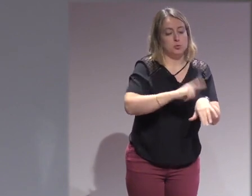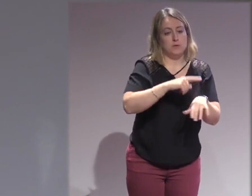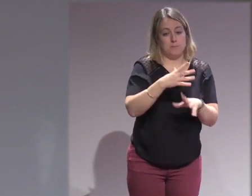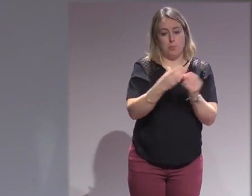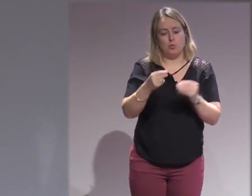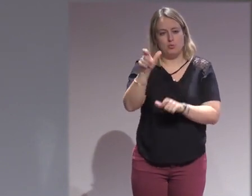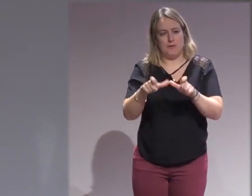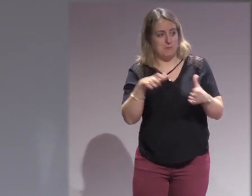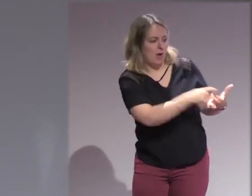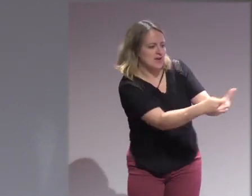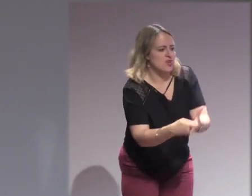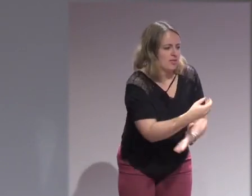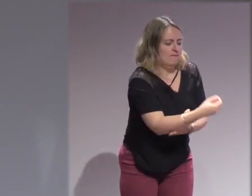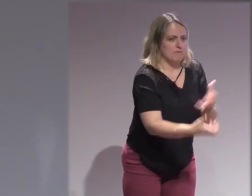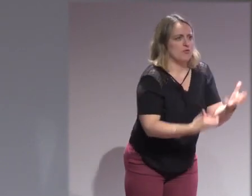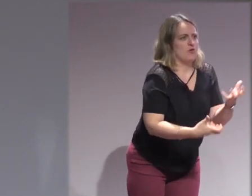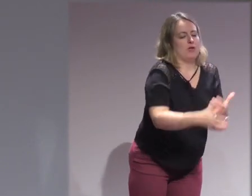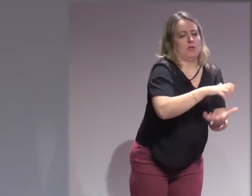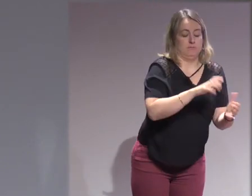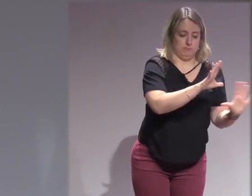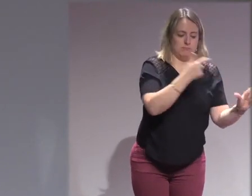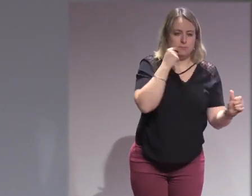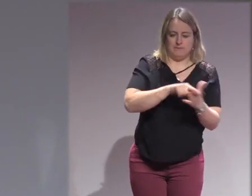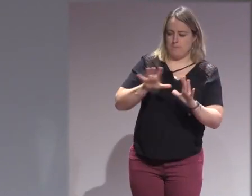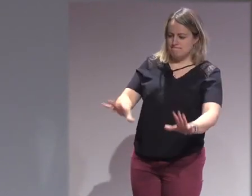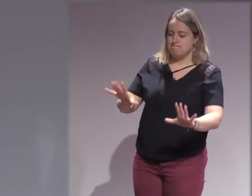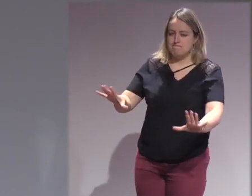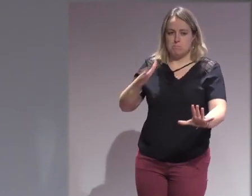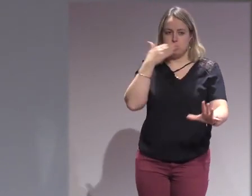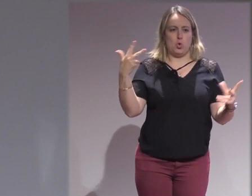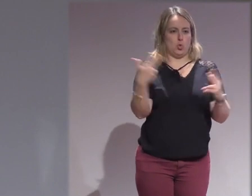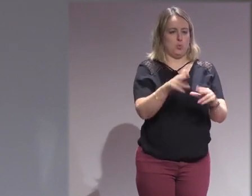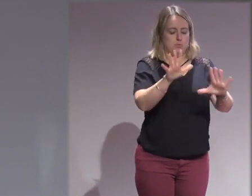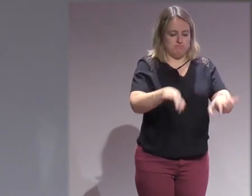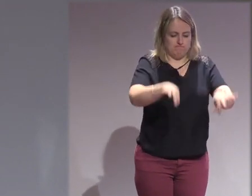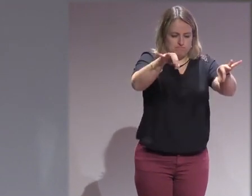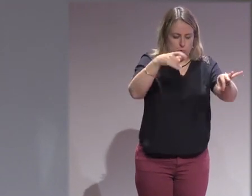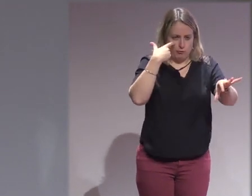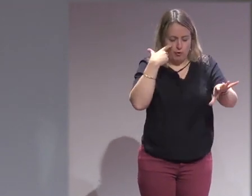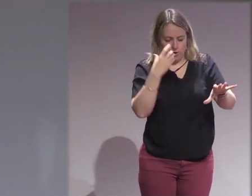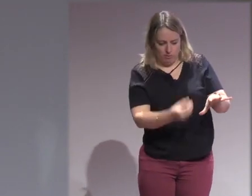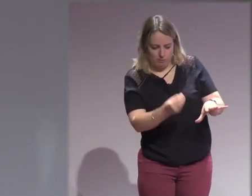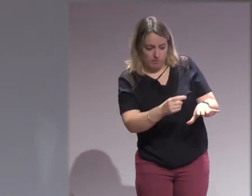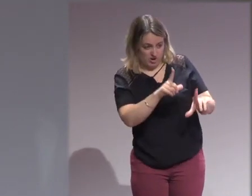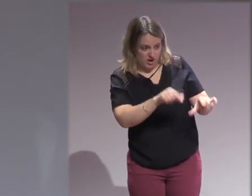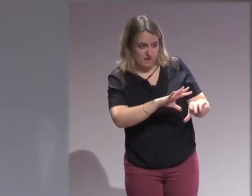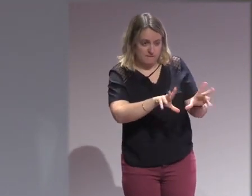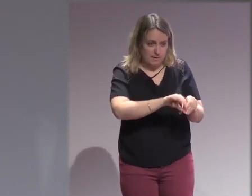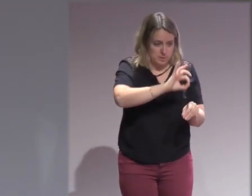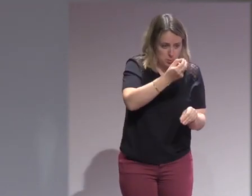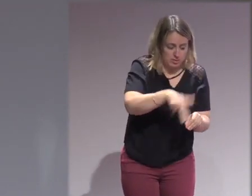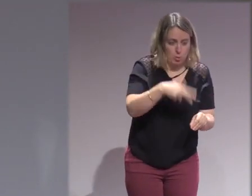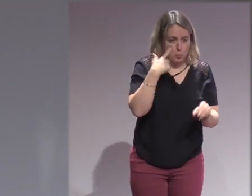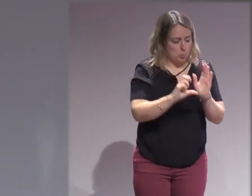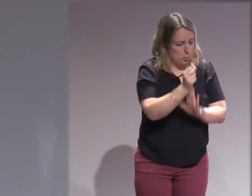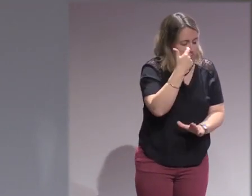autour de l'adoption qu'Haïti a dit on prend le temps, on stoppe l'adoption internationale tant qu'on ne sait pas si les enfants sont effectivement orphelins, s'il n'y